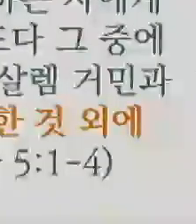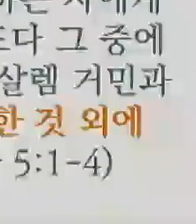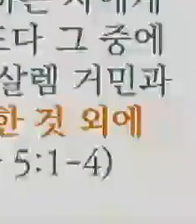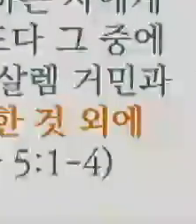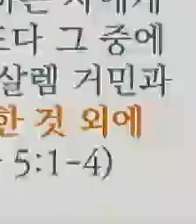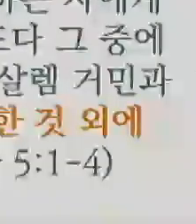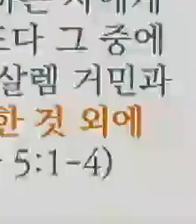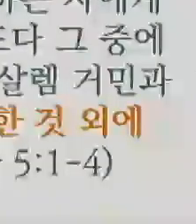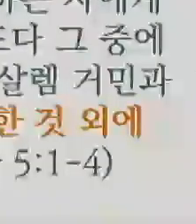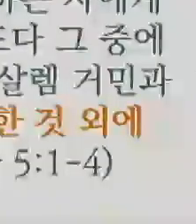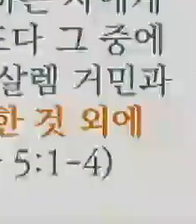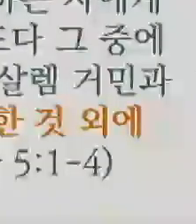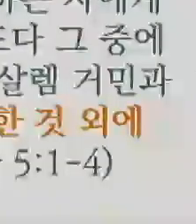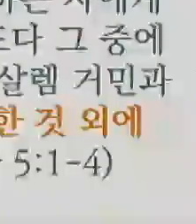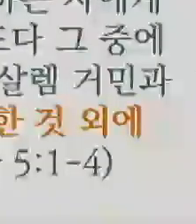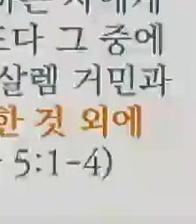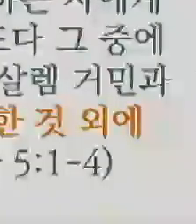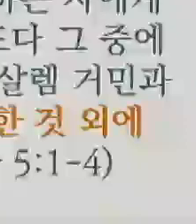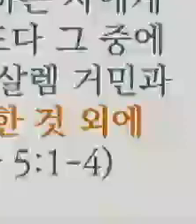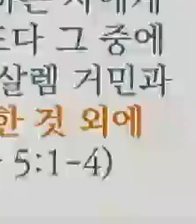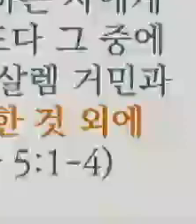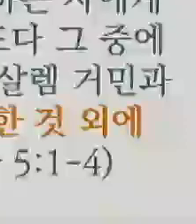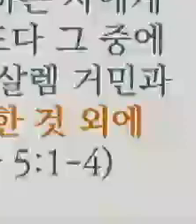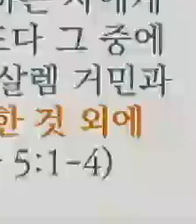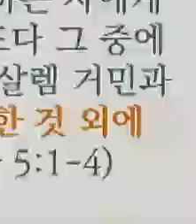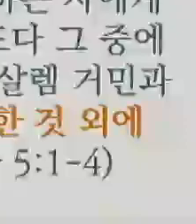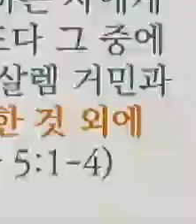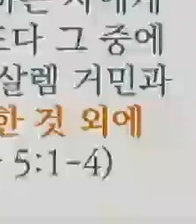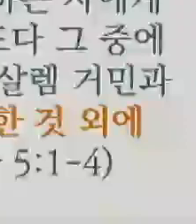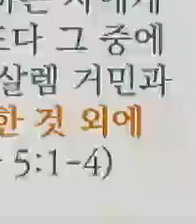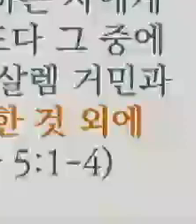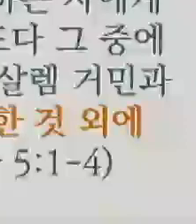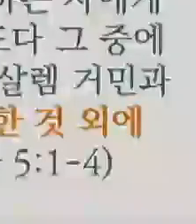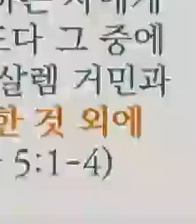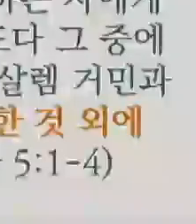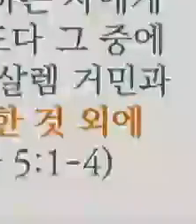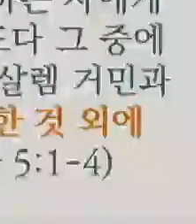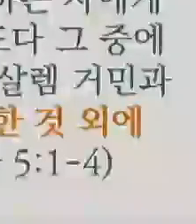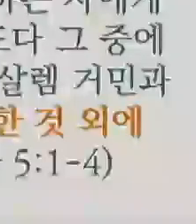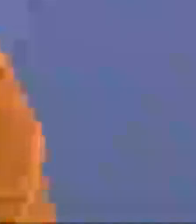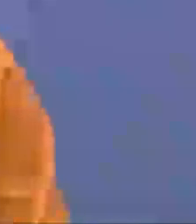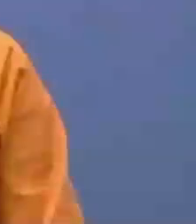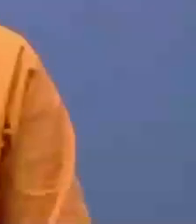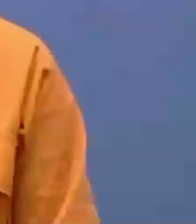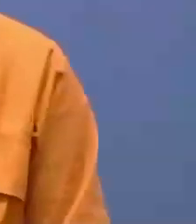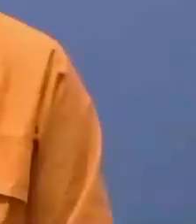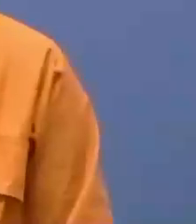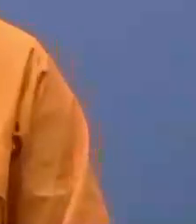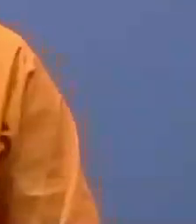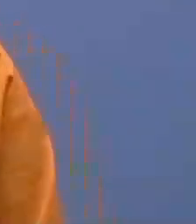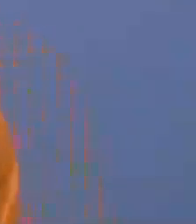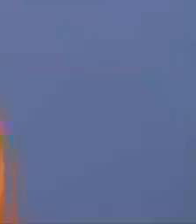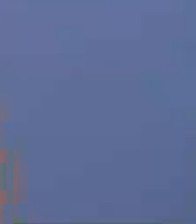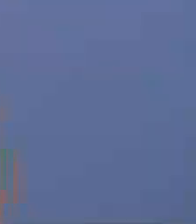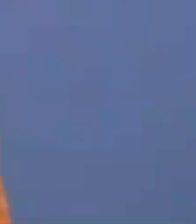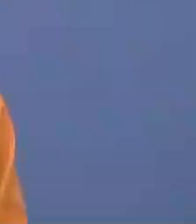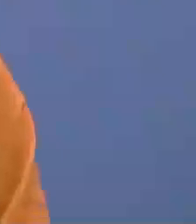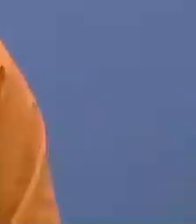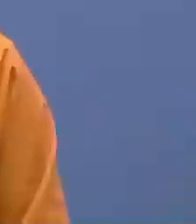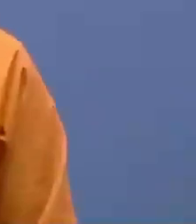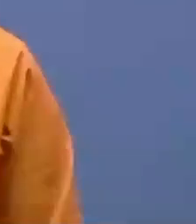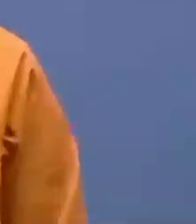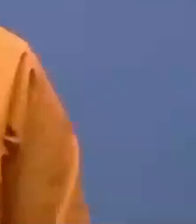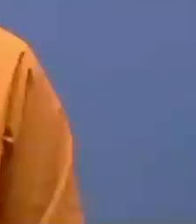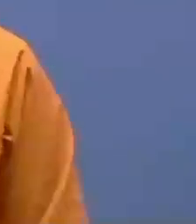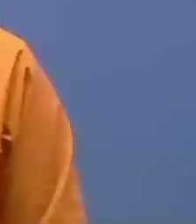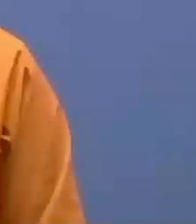更能够还能够做什么呢？还有什么可做的呢？这节经文呢给我们很大的教